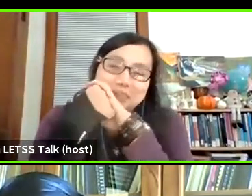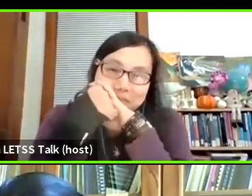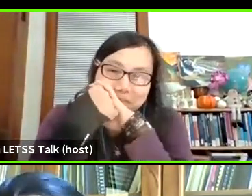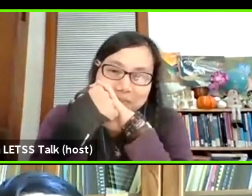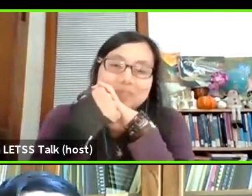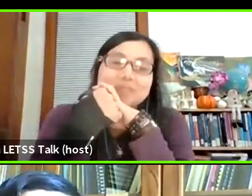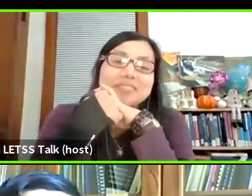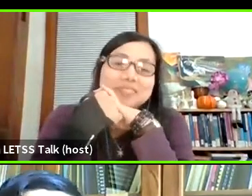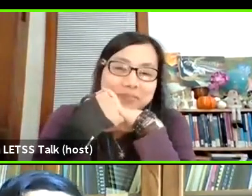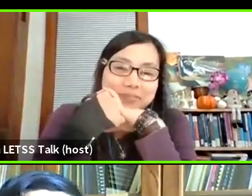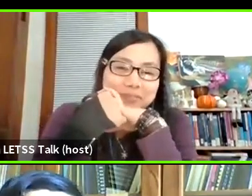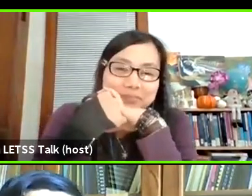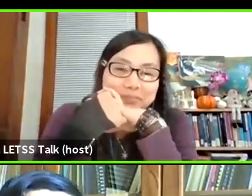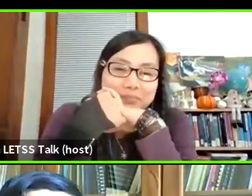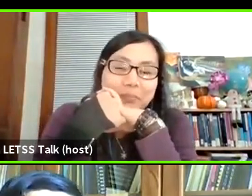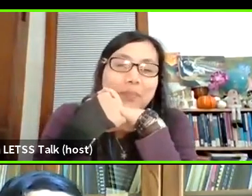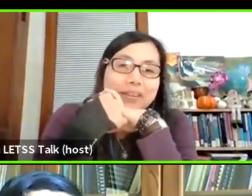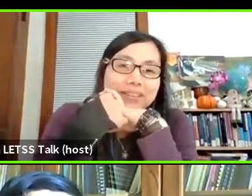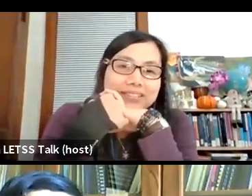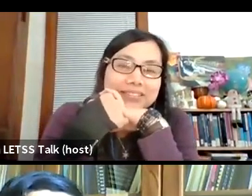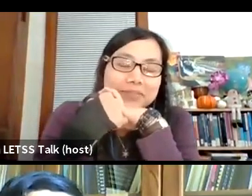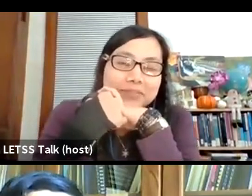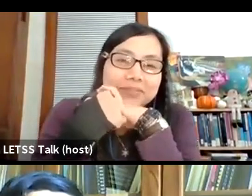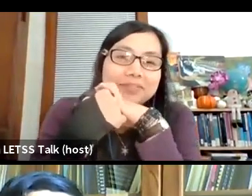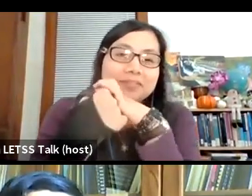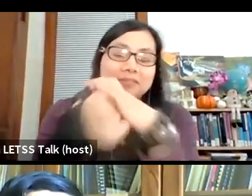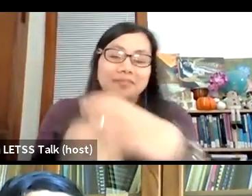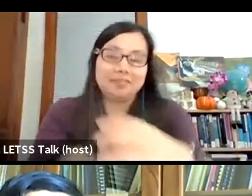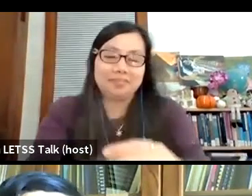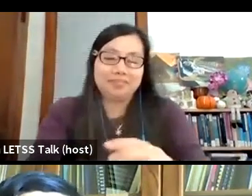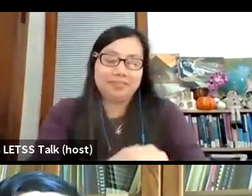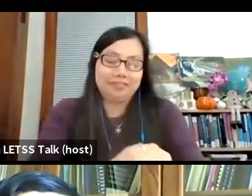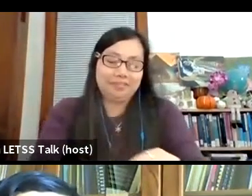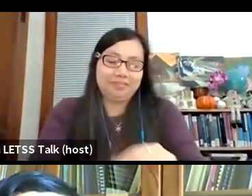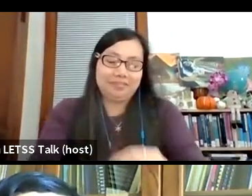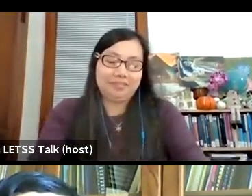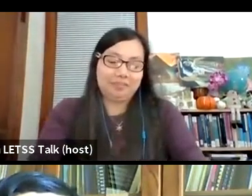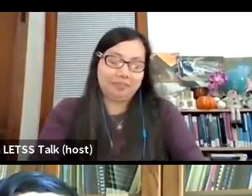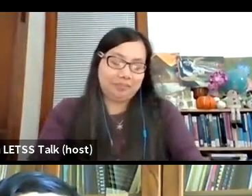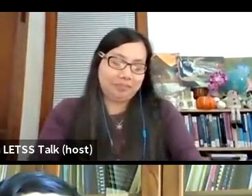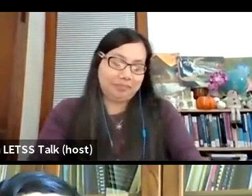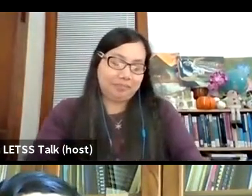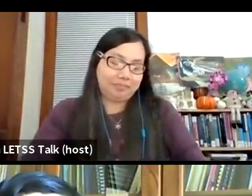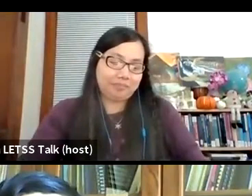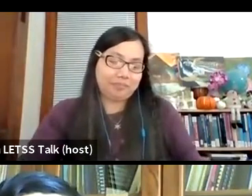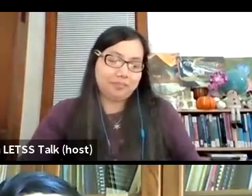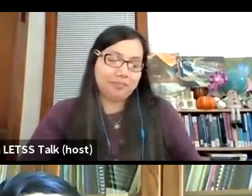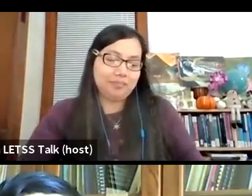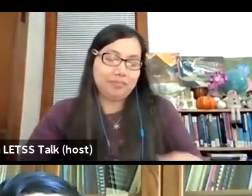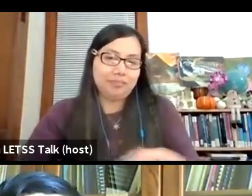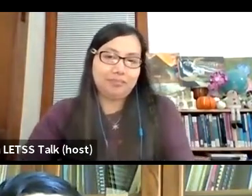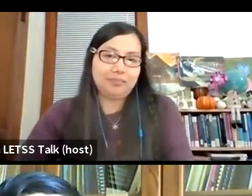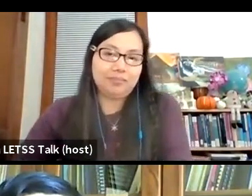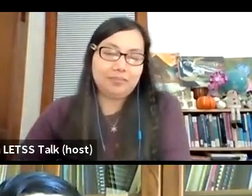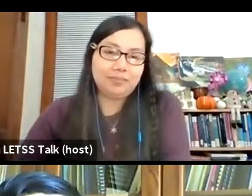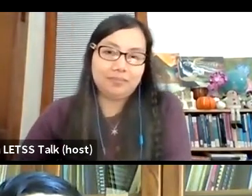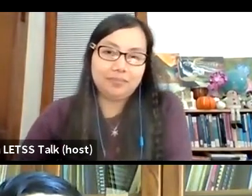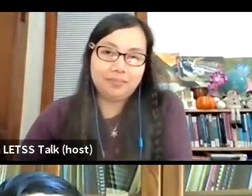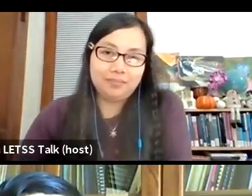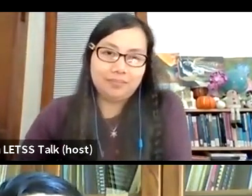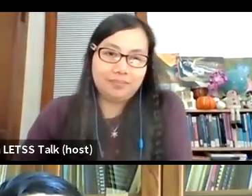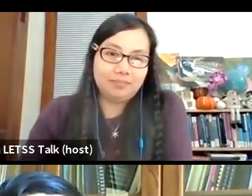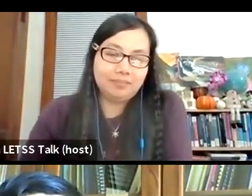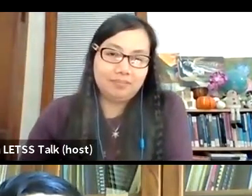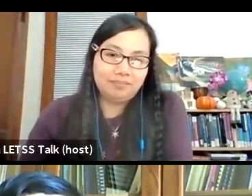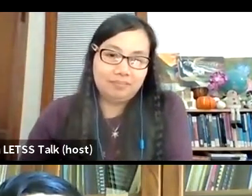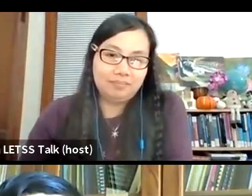adalah Egalita Ayu Darsih. Adakah Egalita juga